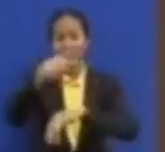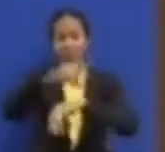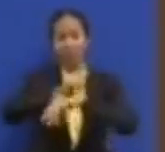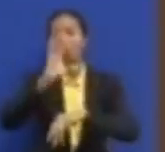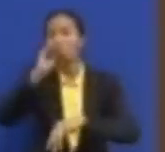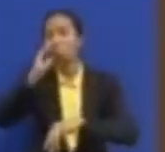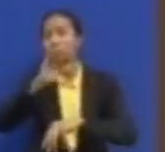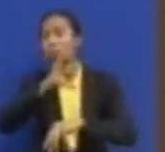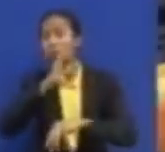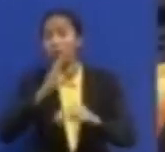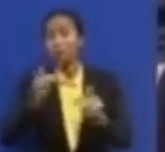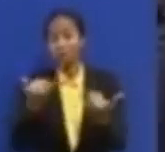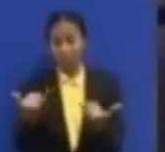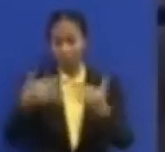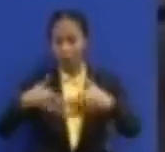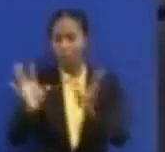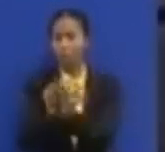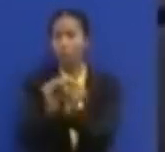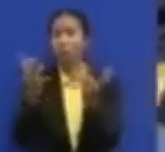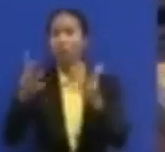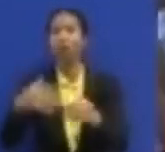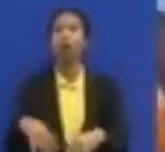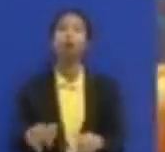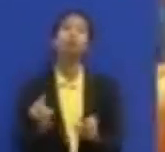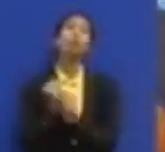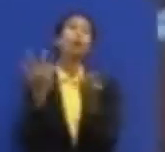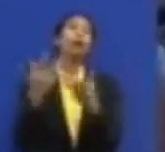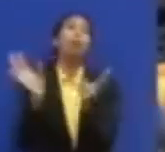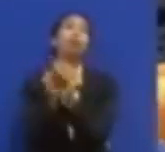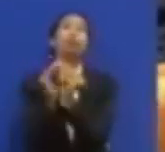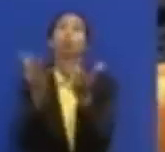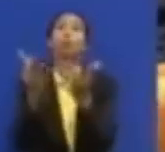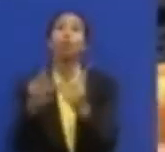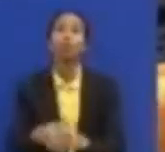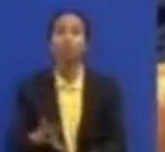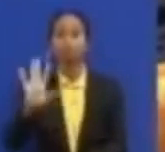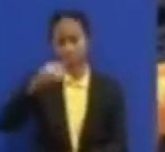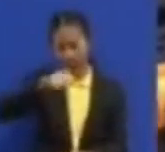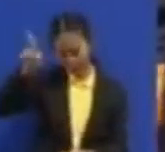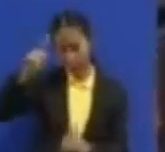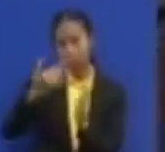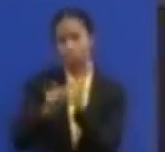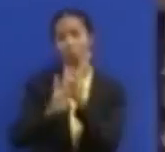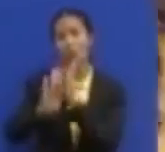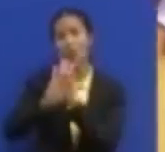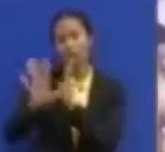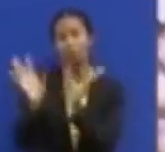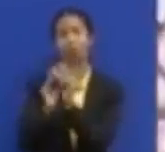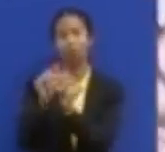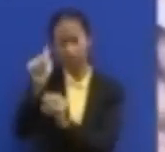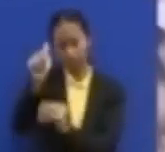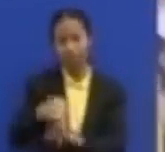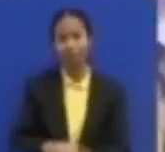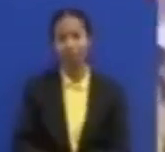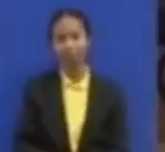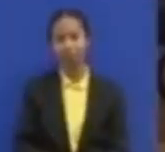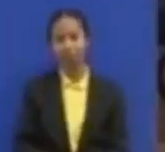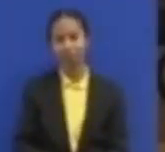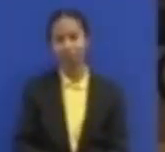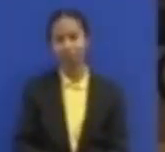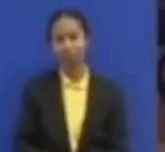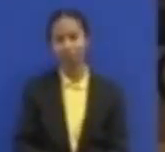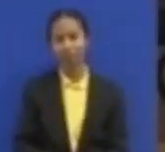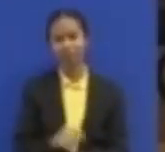มอีก เราก็อาจจะไปประชุมบุรีรัมย์จังหวัด น ครพนมก็ได ้วันนี้บุญแล้วครับแล้ว